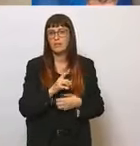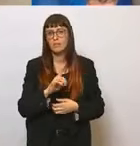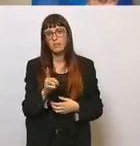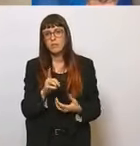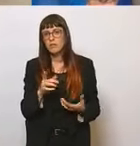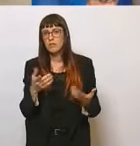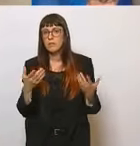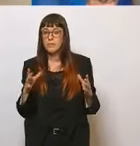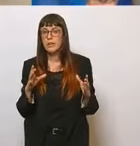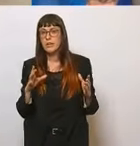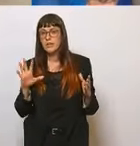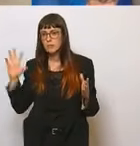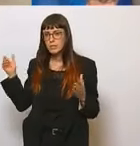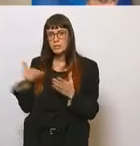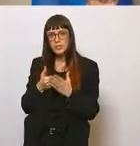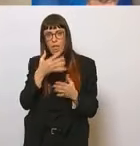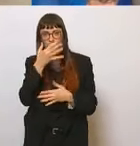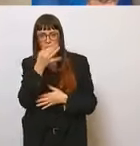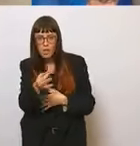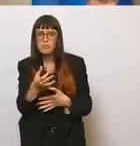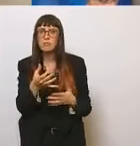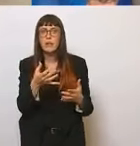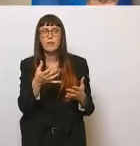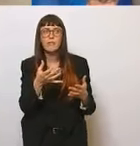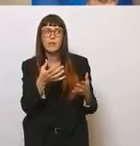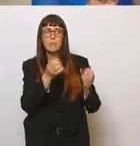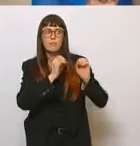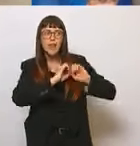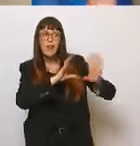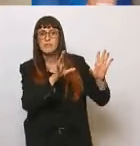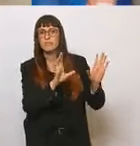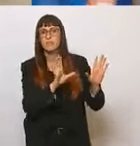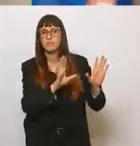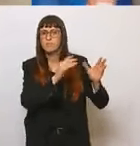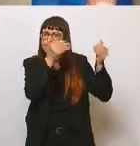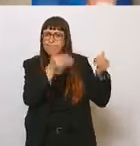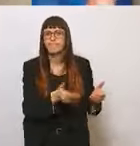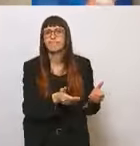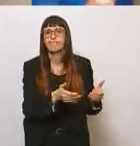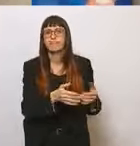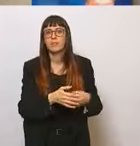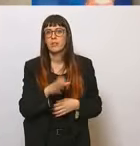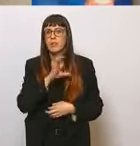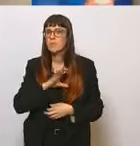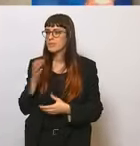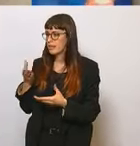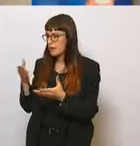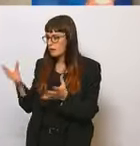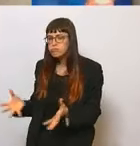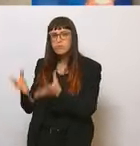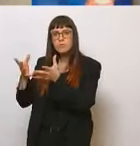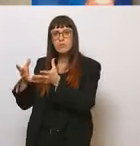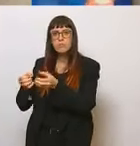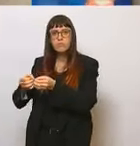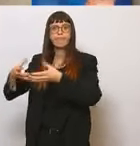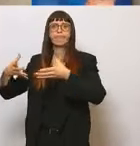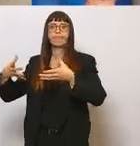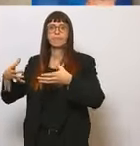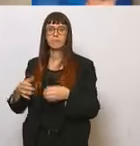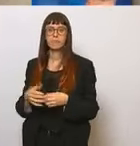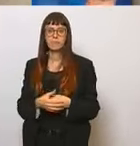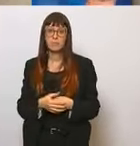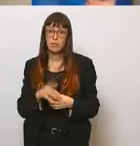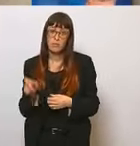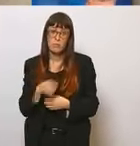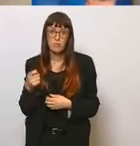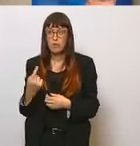naïf et de commencer à mettre en place des choses pour que justement on puisse enfin émerger. Et l'émergence elle pourra pas se faire tout